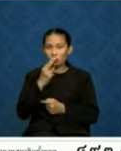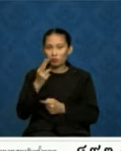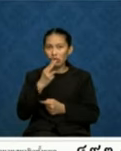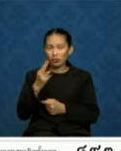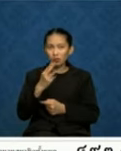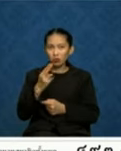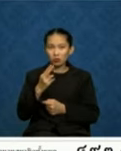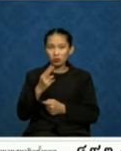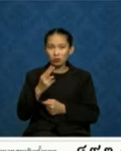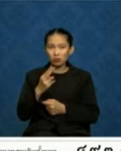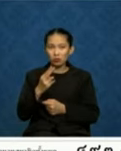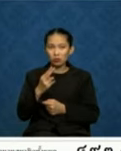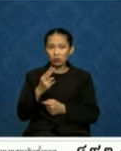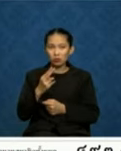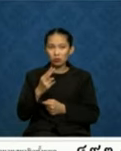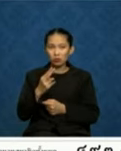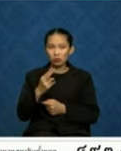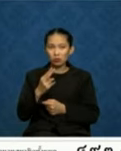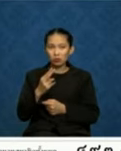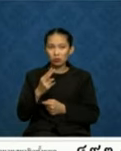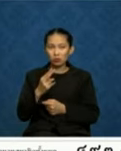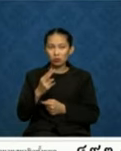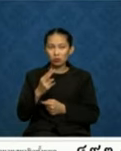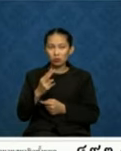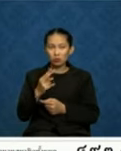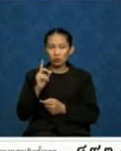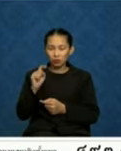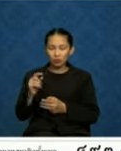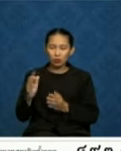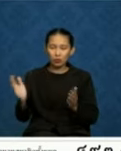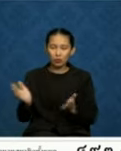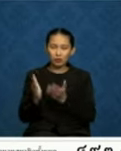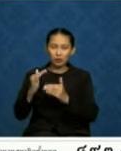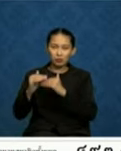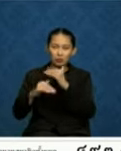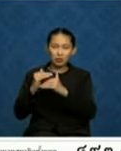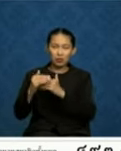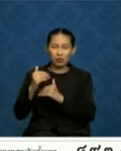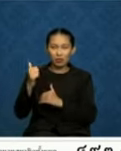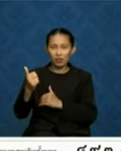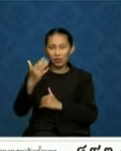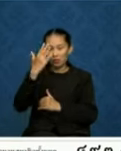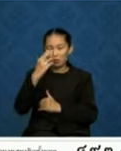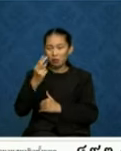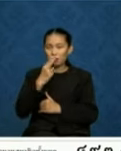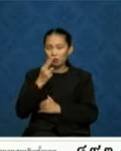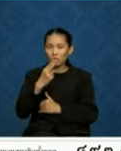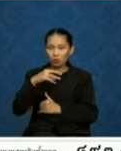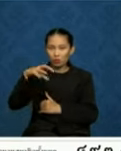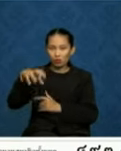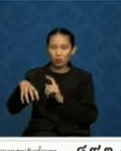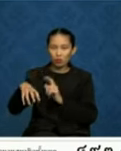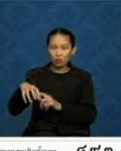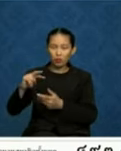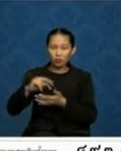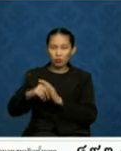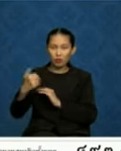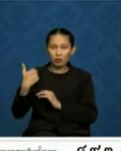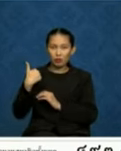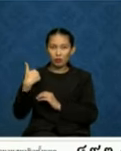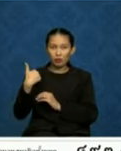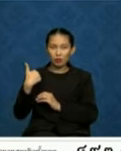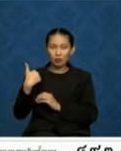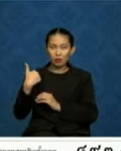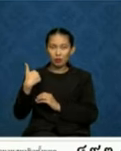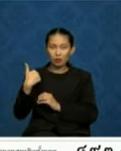ให้มีกระเตื้องขึ้นให้ดีขึ้นให้ทำให้การยาสูบแห่งประเทศไทยสามารถมีผลประกอบการ